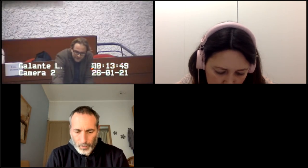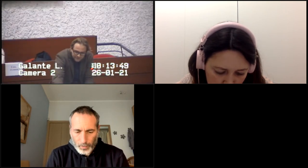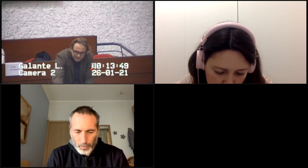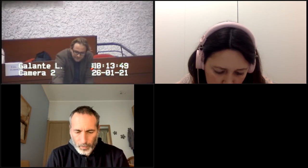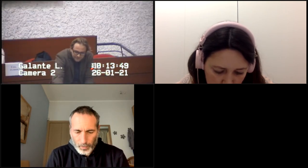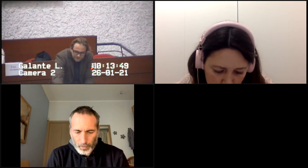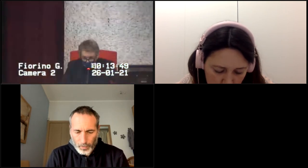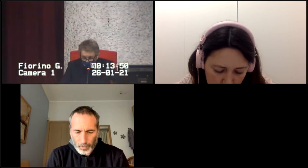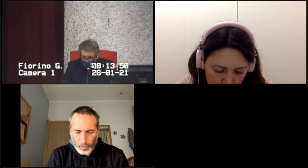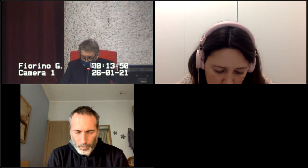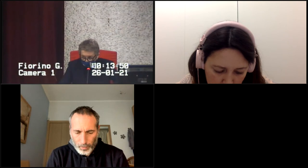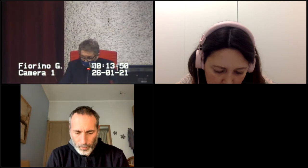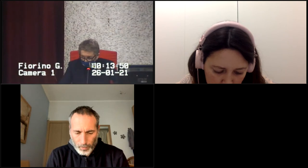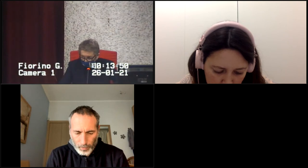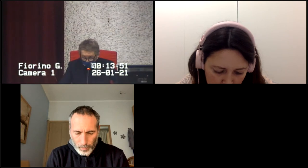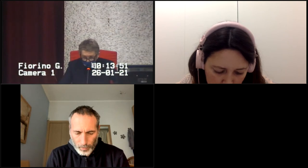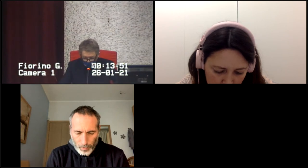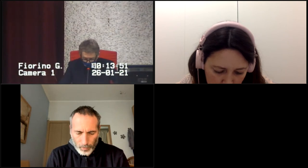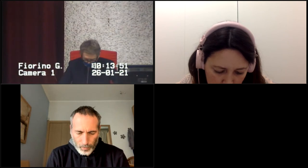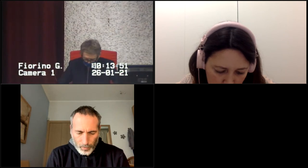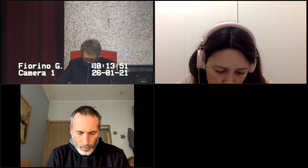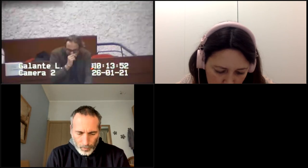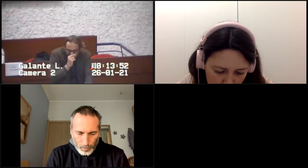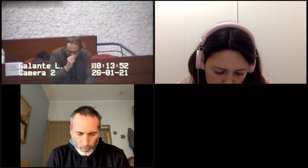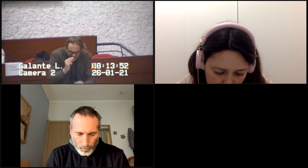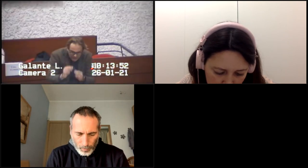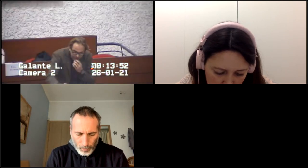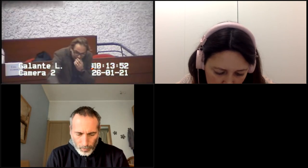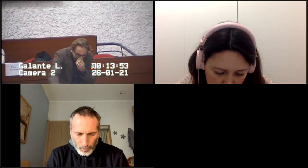Perfetto, sì. Ha 2 minuti di tempo per la presentazione. Ok.